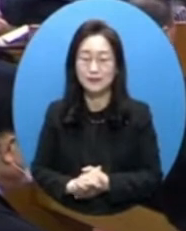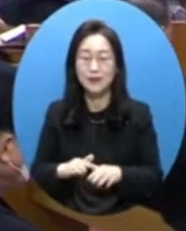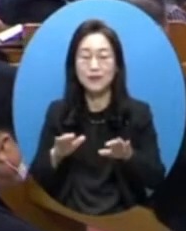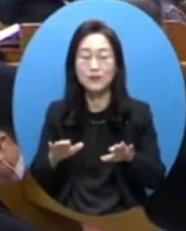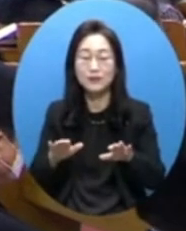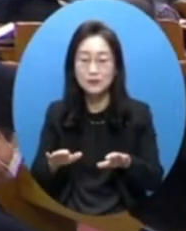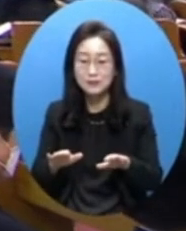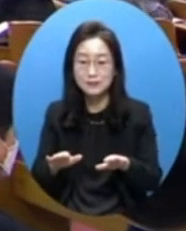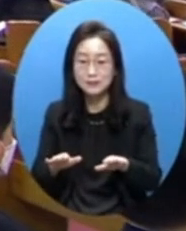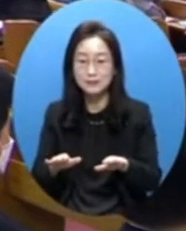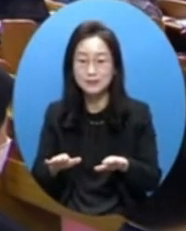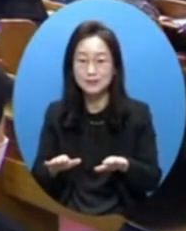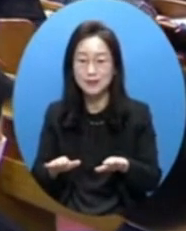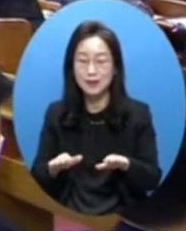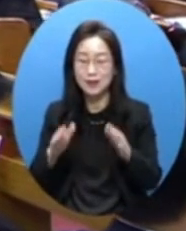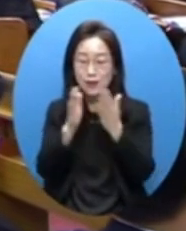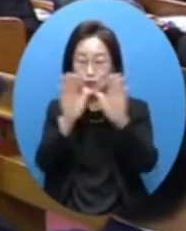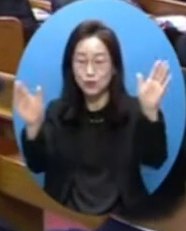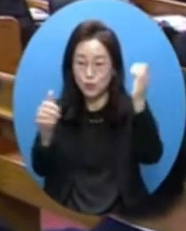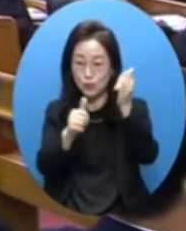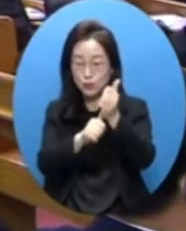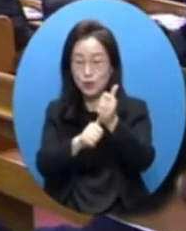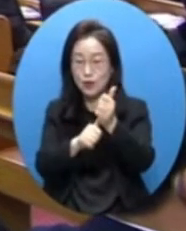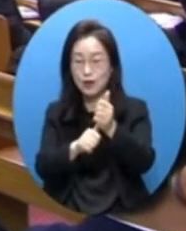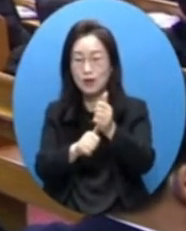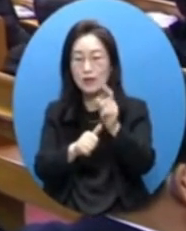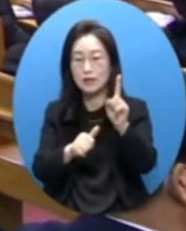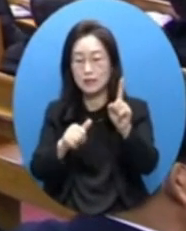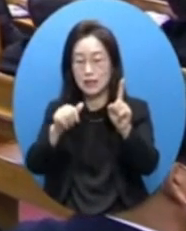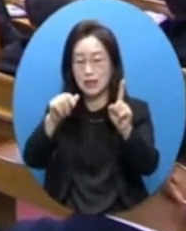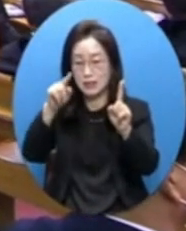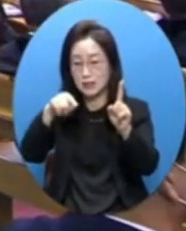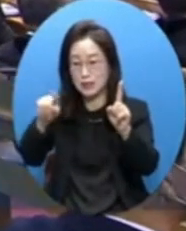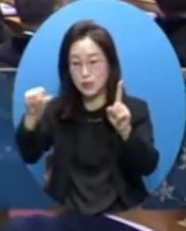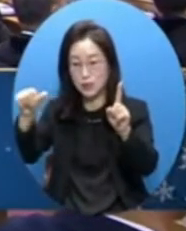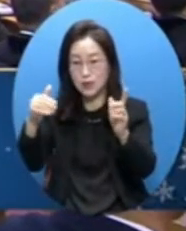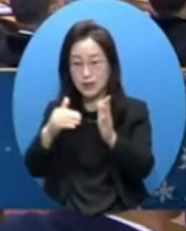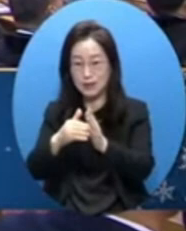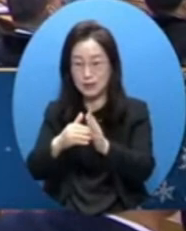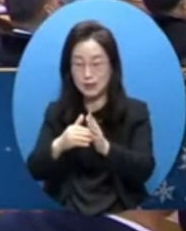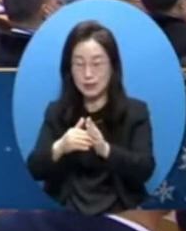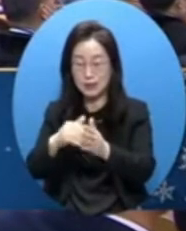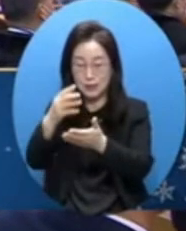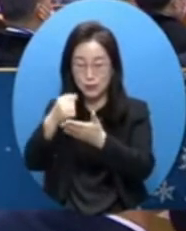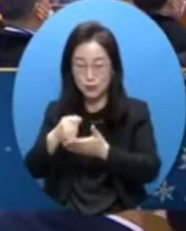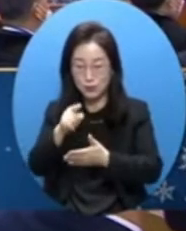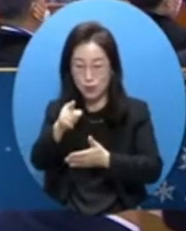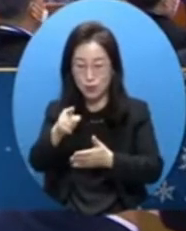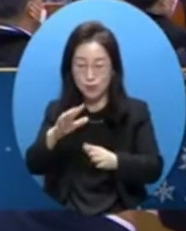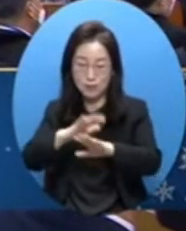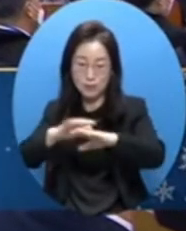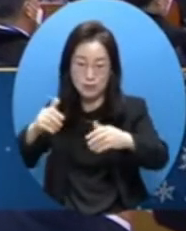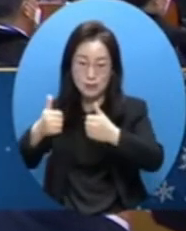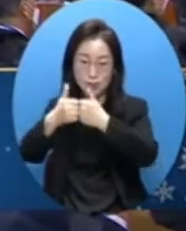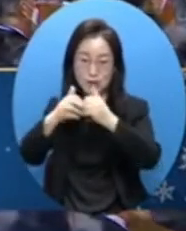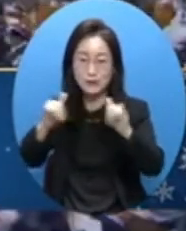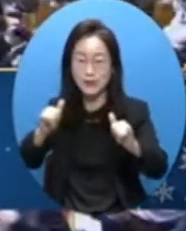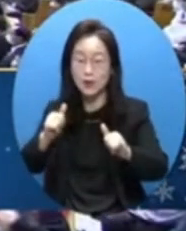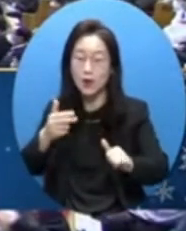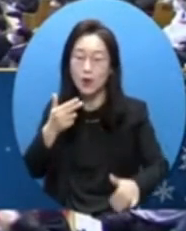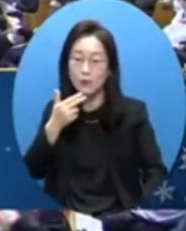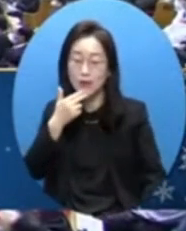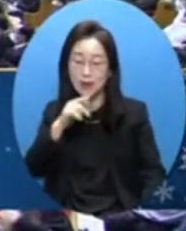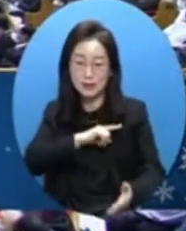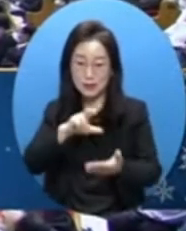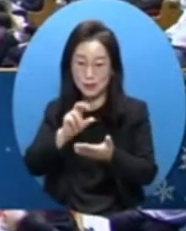오늘 여호사서 1장 5절로 6절 말씀을 본문으로 하여 너를 대적할 자 없으리라 이 같은 제목으로 함께